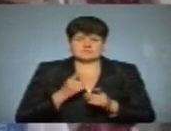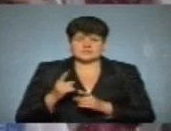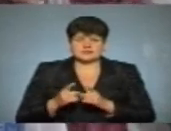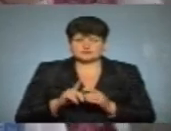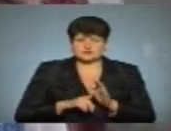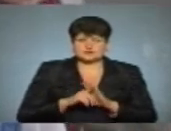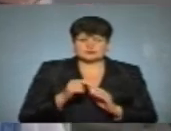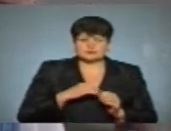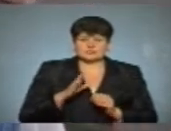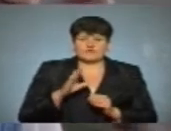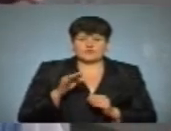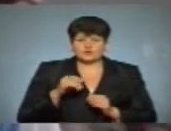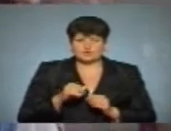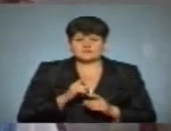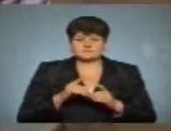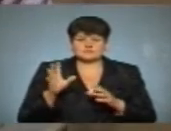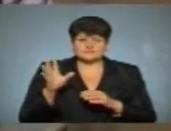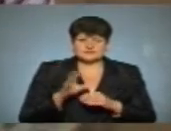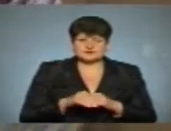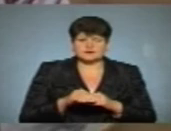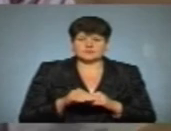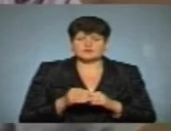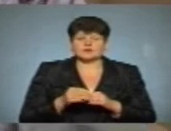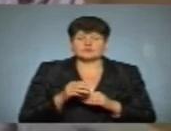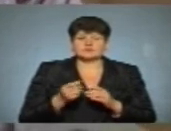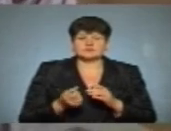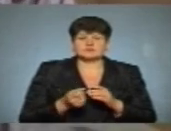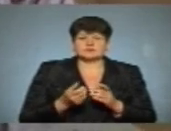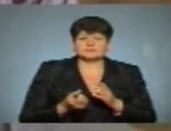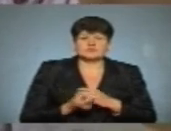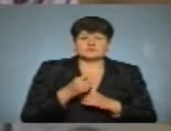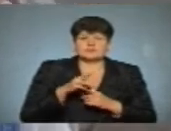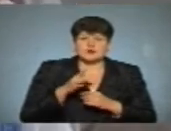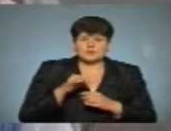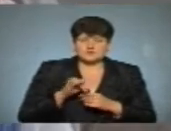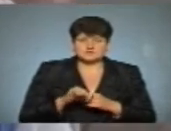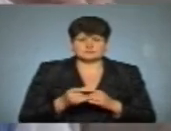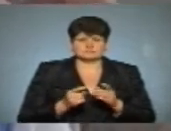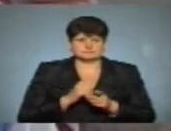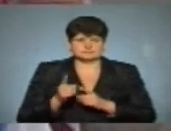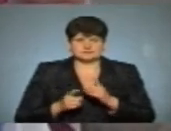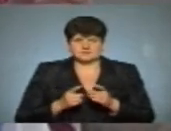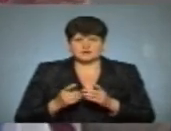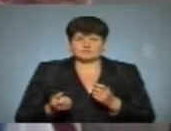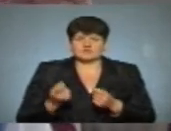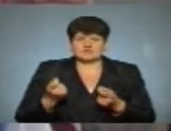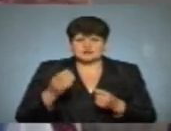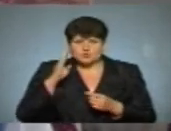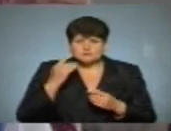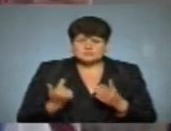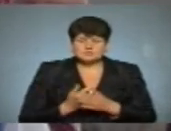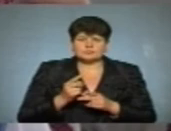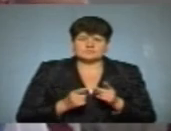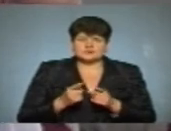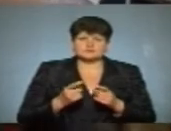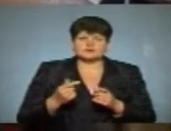Спочатку у нас був Володя, змінилося все, появилась Маруся, знов змінилося все, появилися хлопці, знов у нас все помінялось, скоро у нас знов